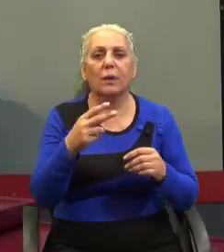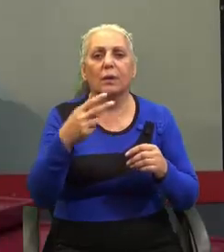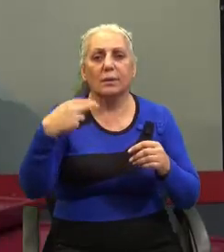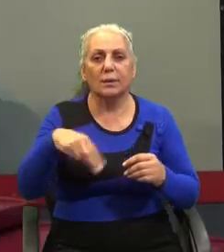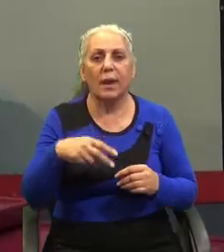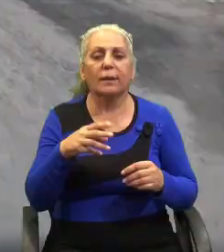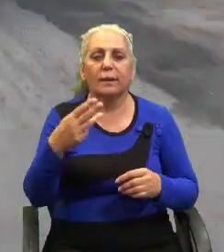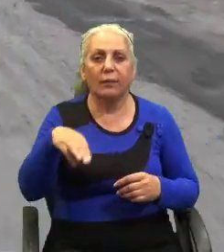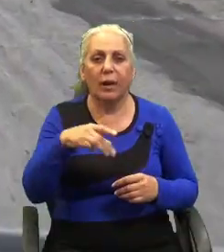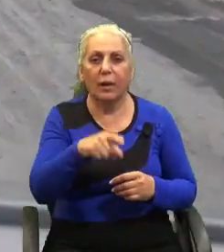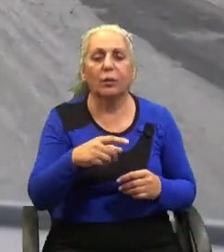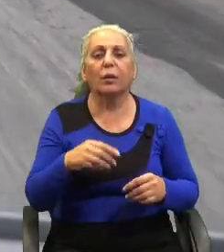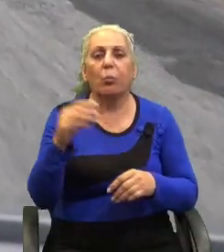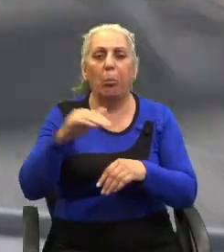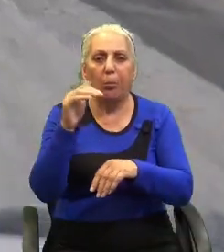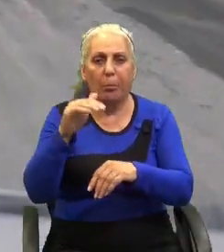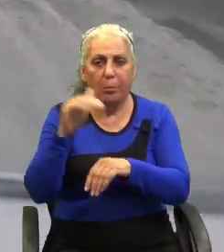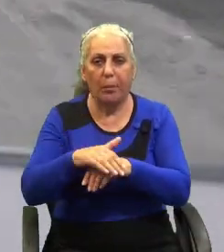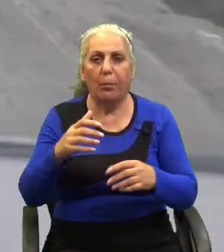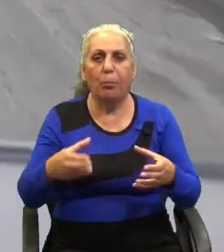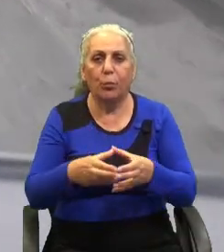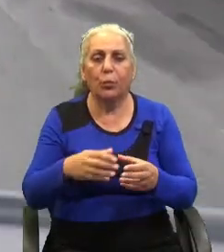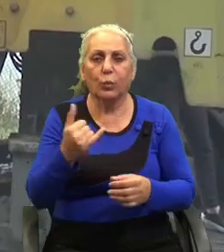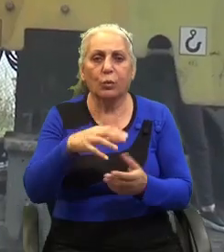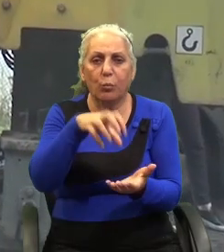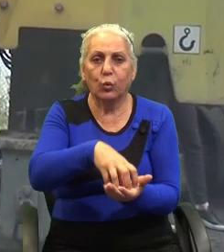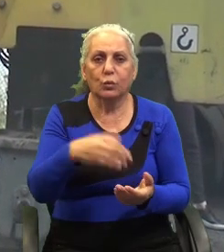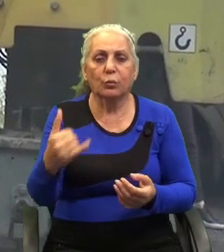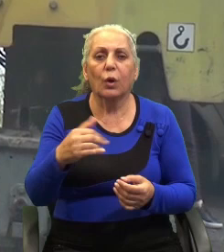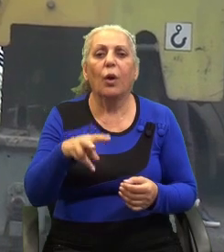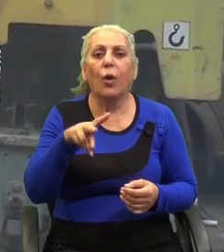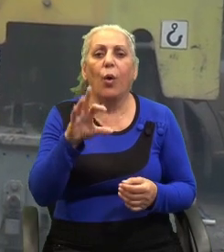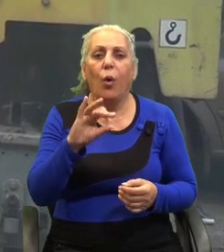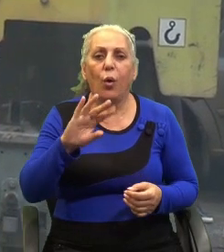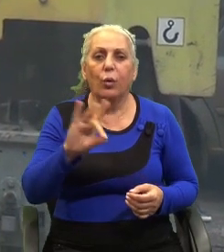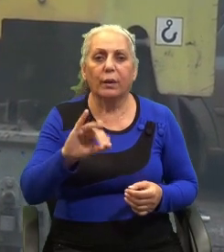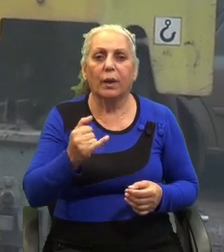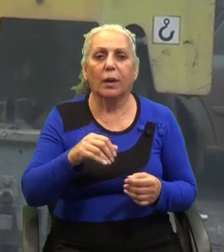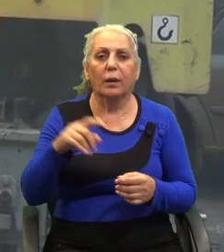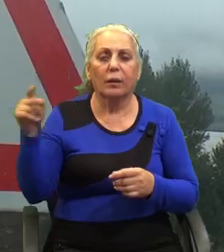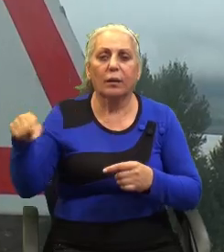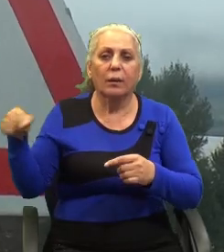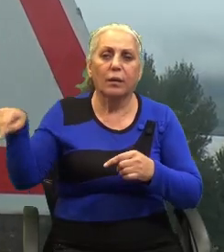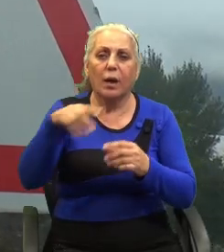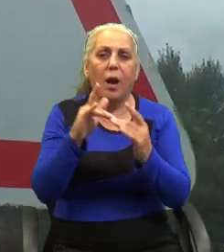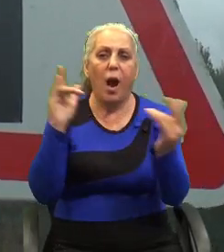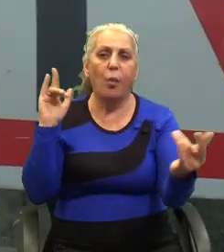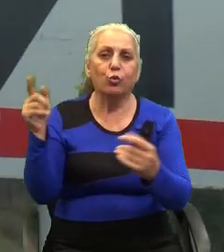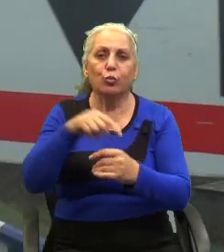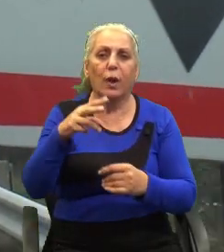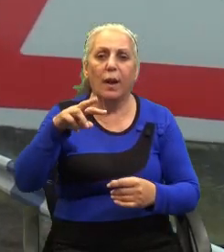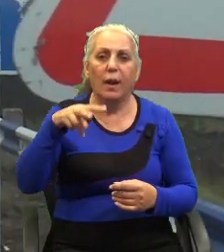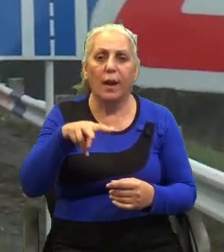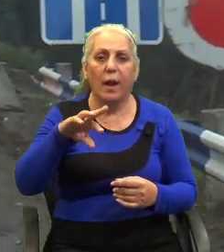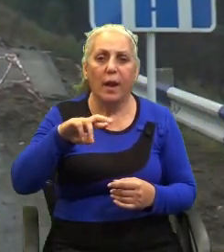Հանրապետության պետական բյուջեի միջոցներով նախատեսվում է իրականացնել նաև Լոռի Բերդի կամրջի մոտից մինչև Լեջան բնակավայրի